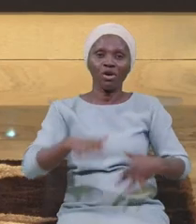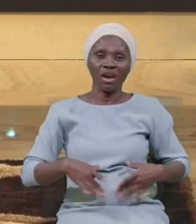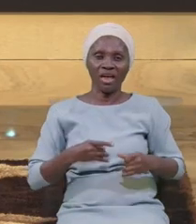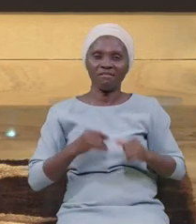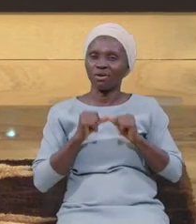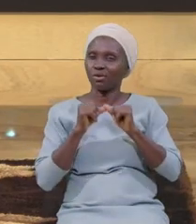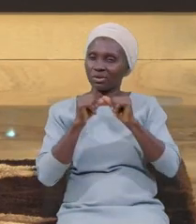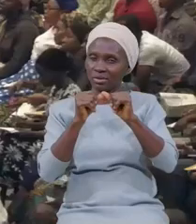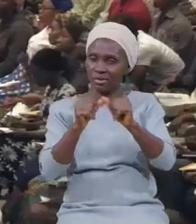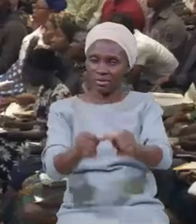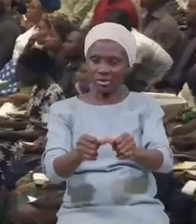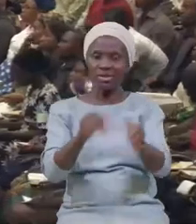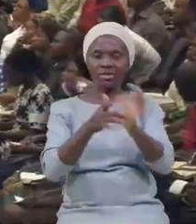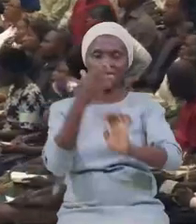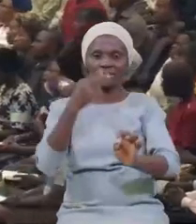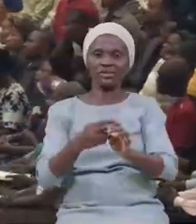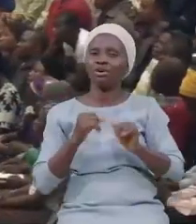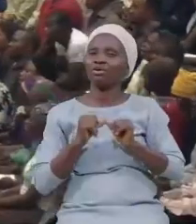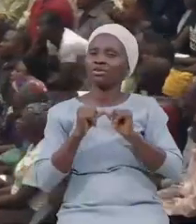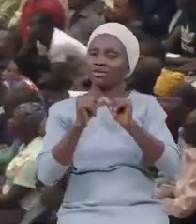Durable. Durable.